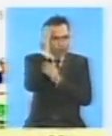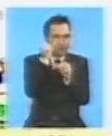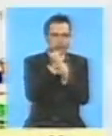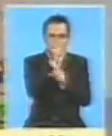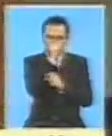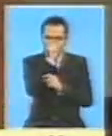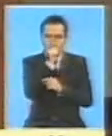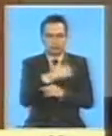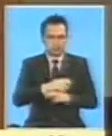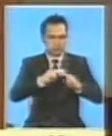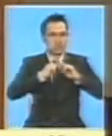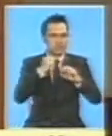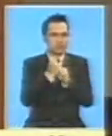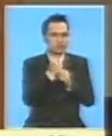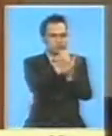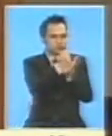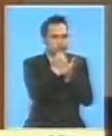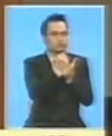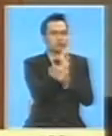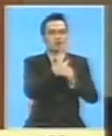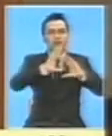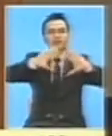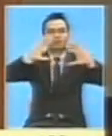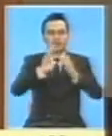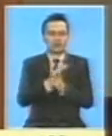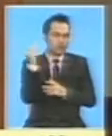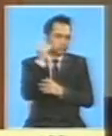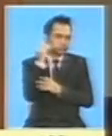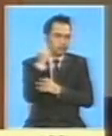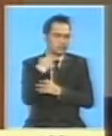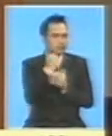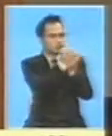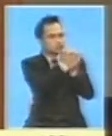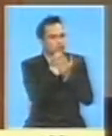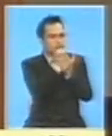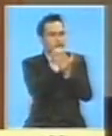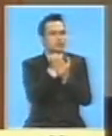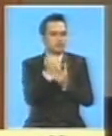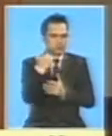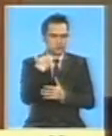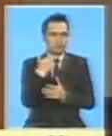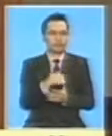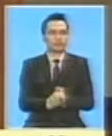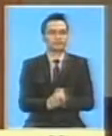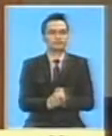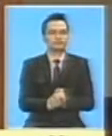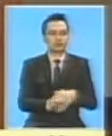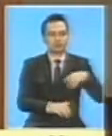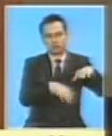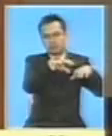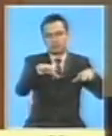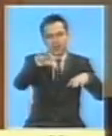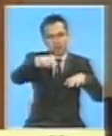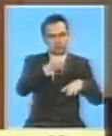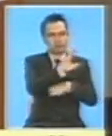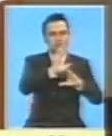วยพระองค์เองทรงช่วยรัฐบาลมาโดยตลอดนะครับไม่ได้ไปแย่งชิงงานอะไรต่างของหน่วยงานรัฐมาเลยนะ